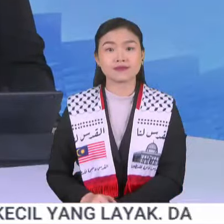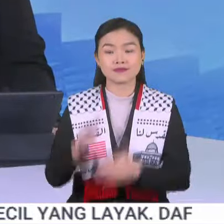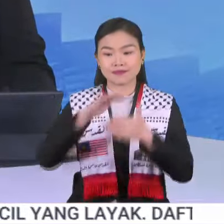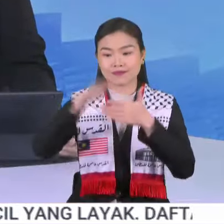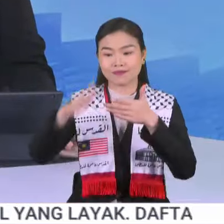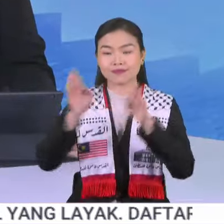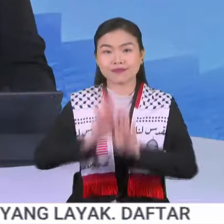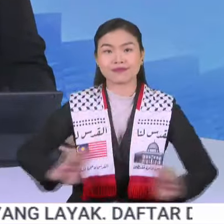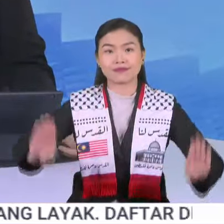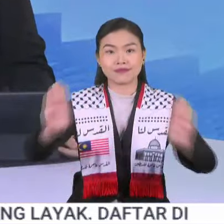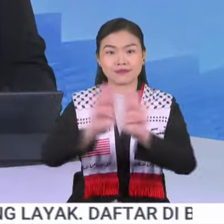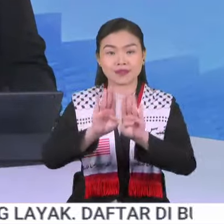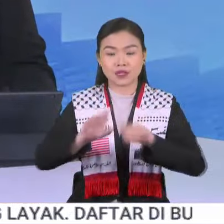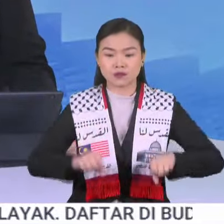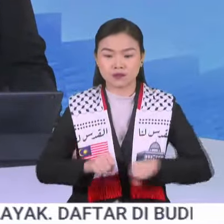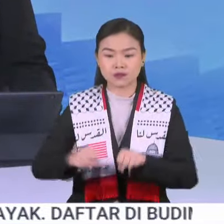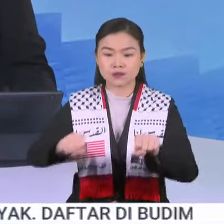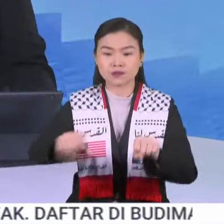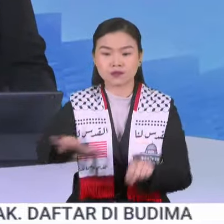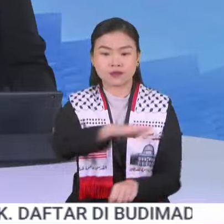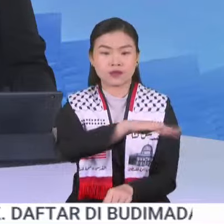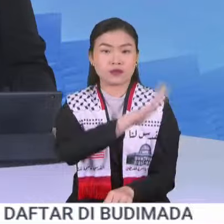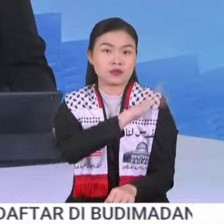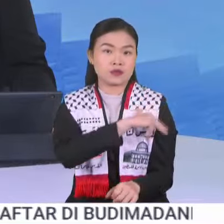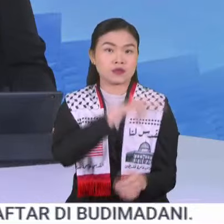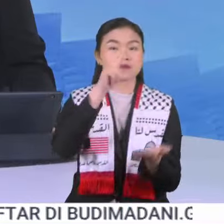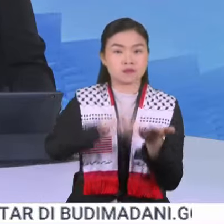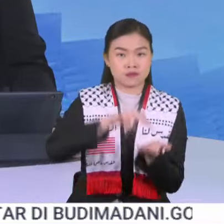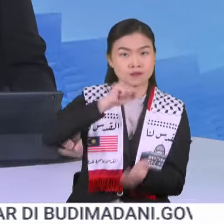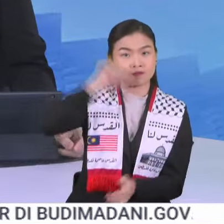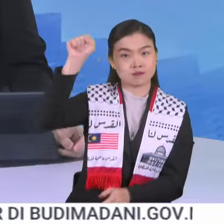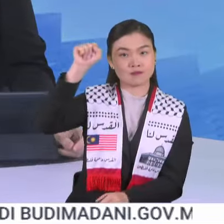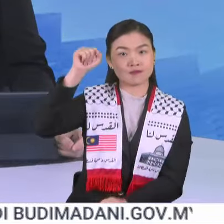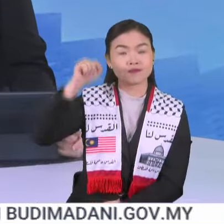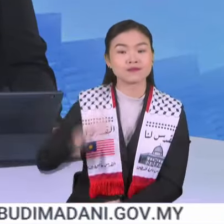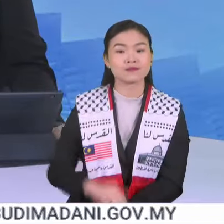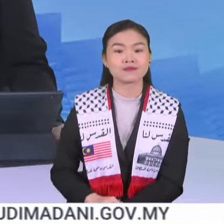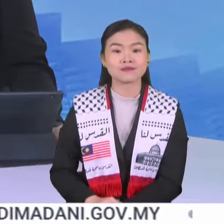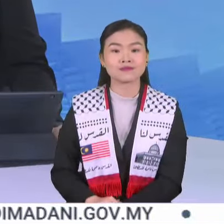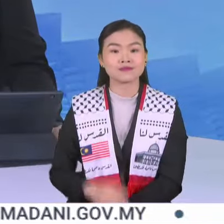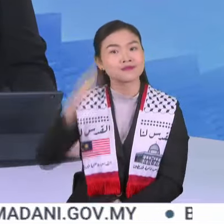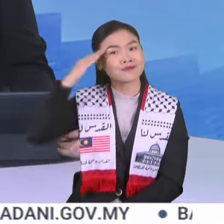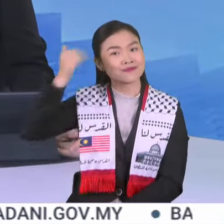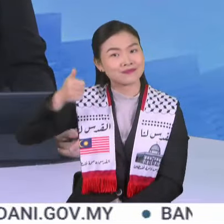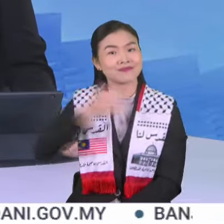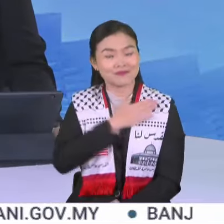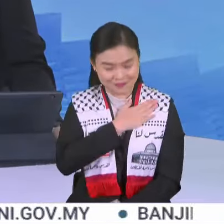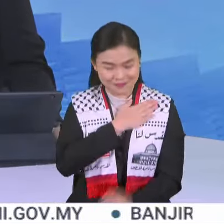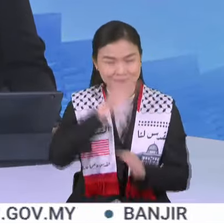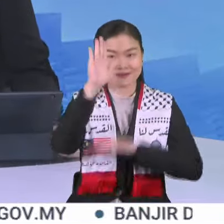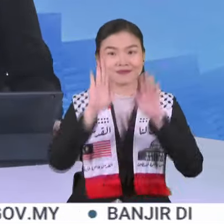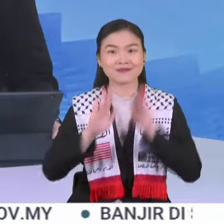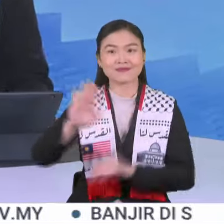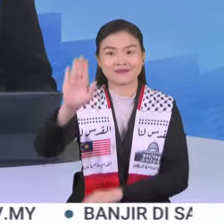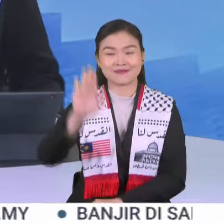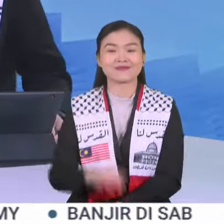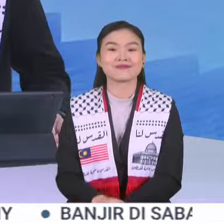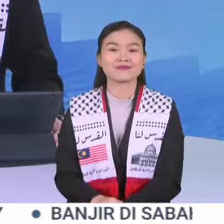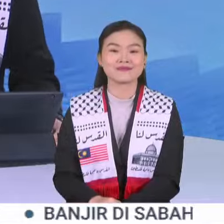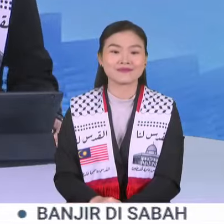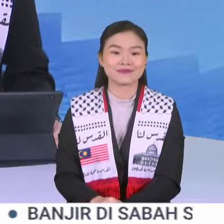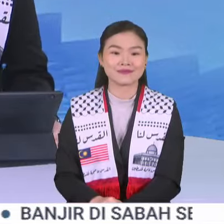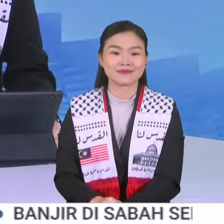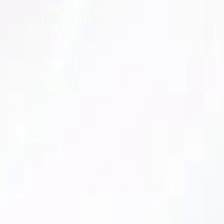Baik, sekian berita perdana dari sungai ke segara Palestin pasti merdeka. Dengan itu, Assalamualaikum. Salam Malaysia Madani.